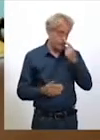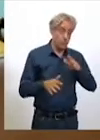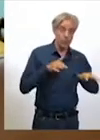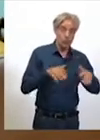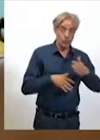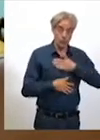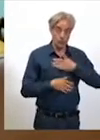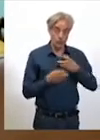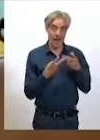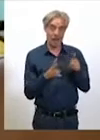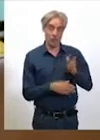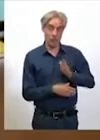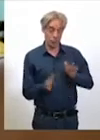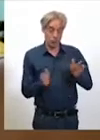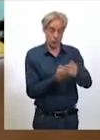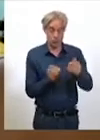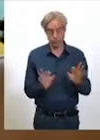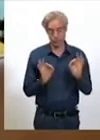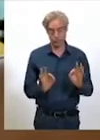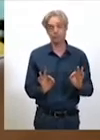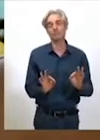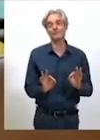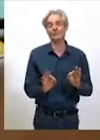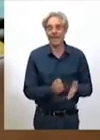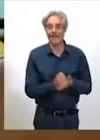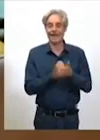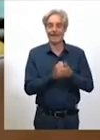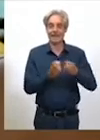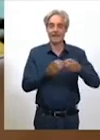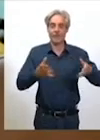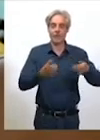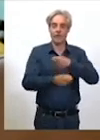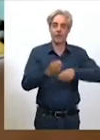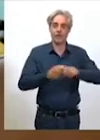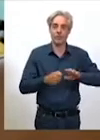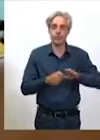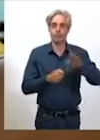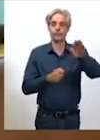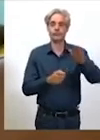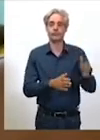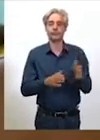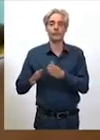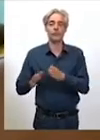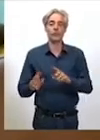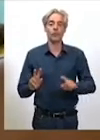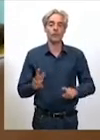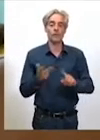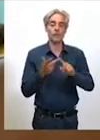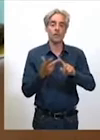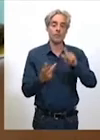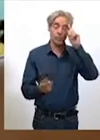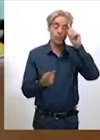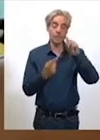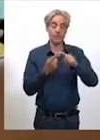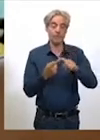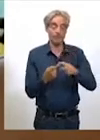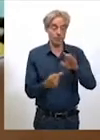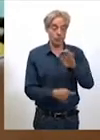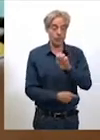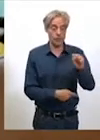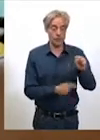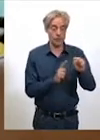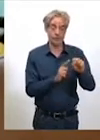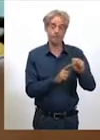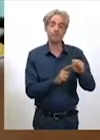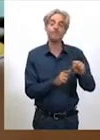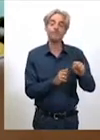avec d'autres secteurs, mais en tout cas son État, de contribuer à ce développement économique. Troisième objectif, l'ESS, c'est aussi un moyen de